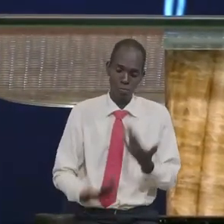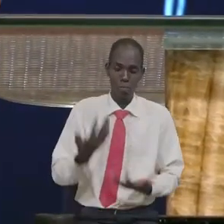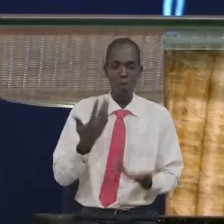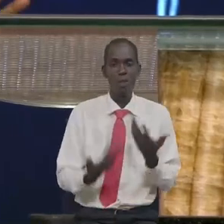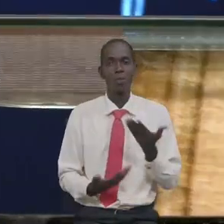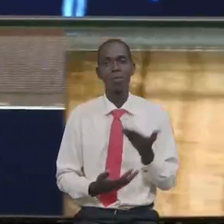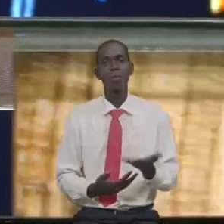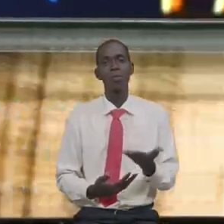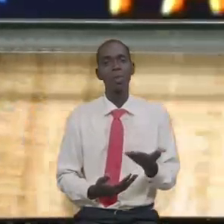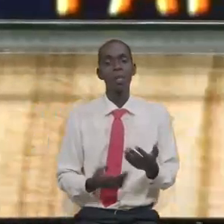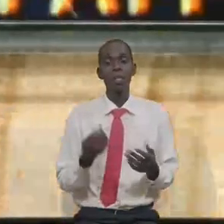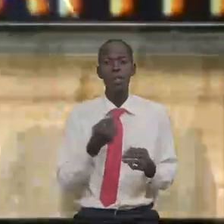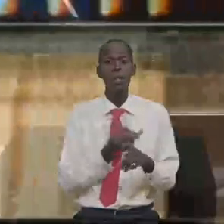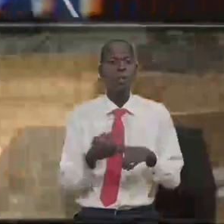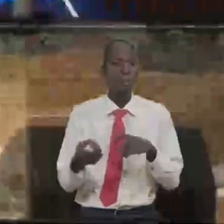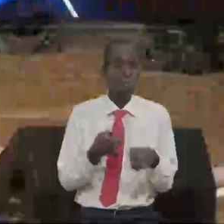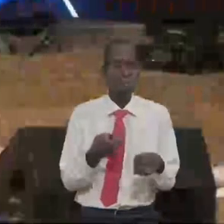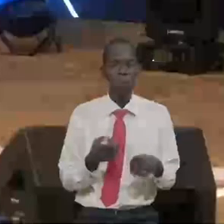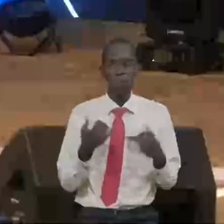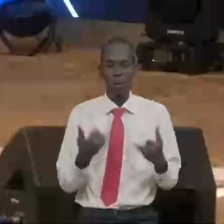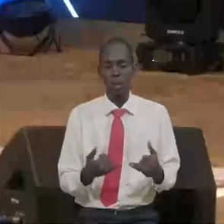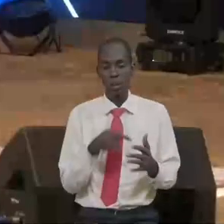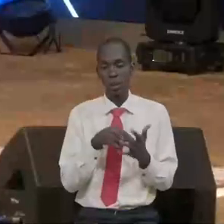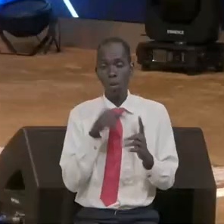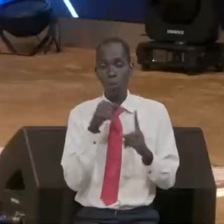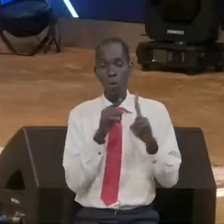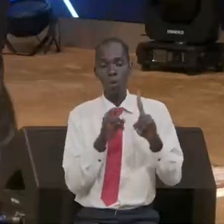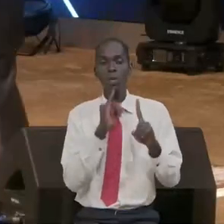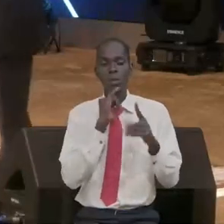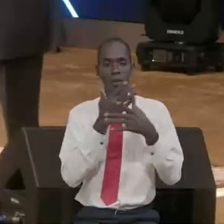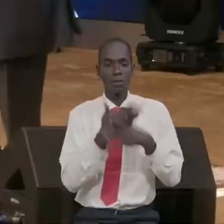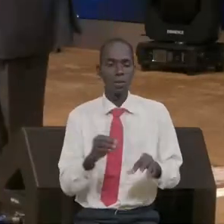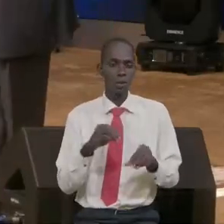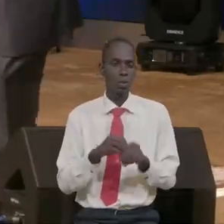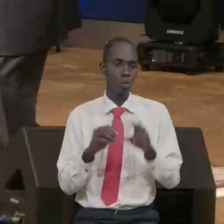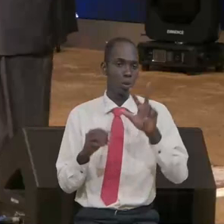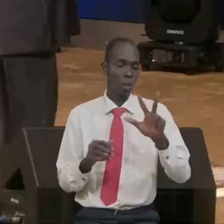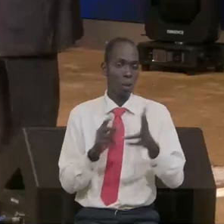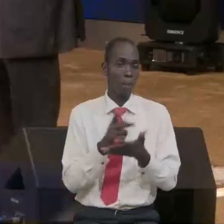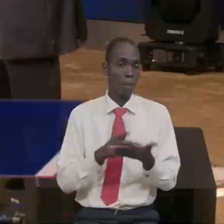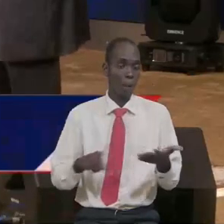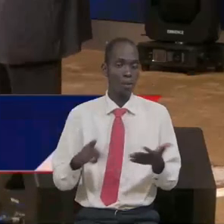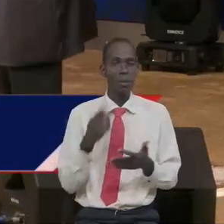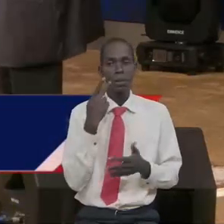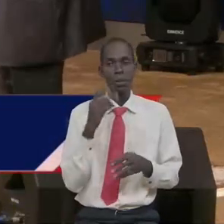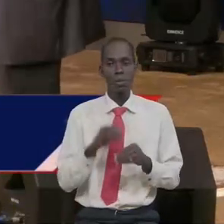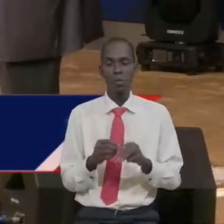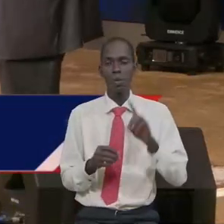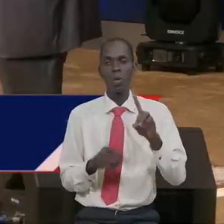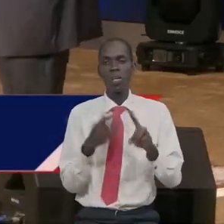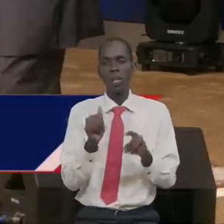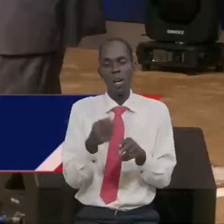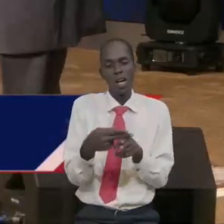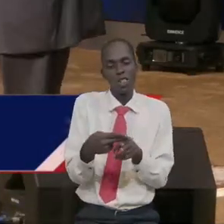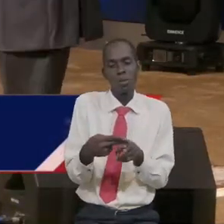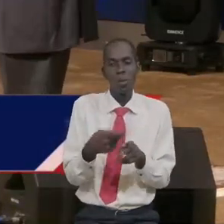La persécution. Ceci est divisé en trois sections. 1. La persécution